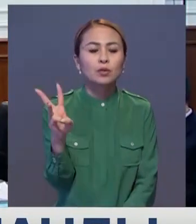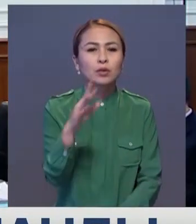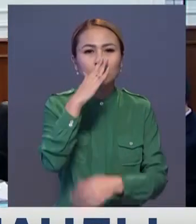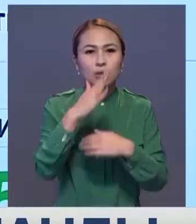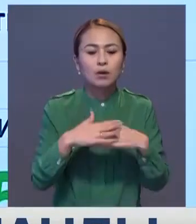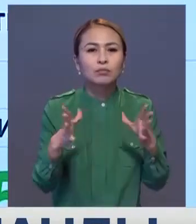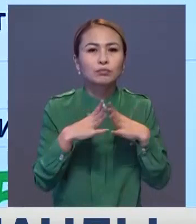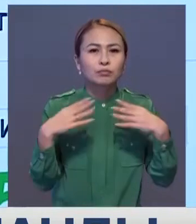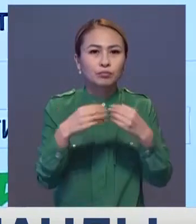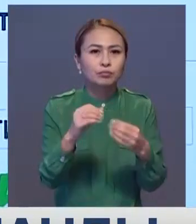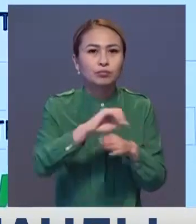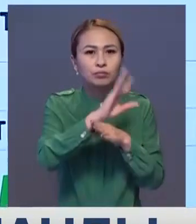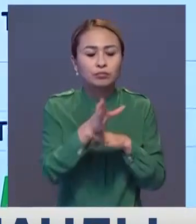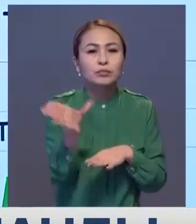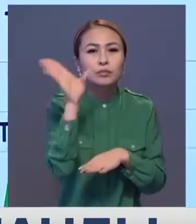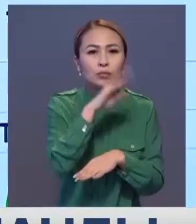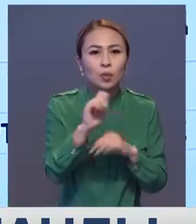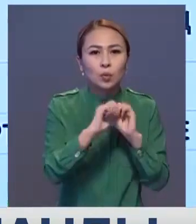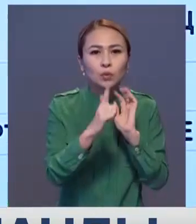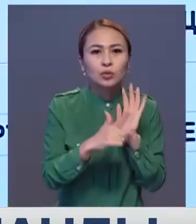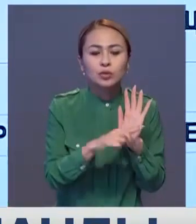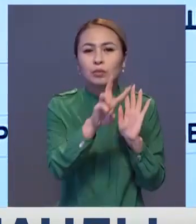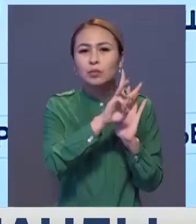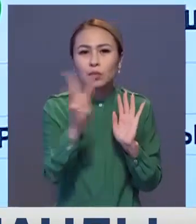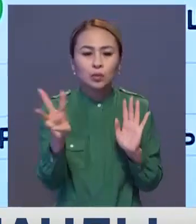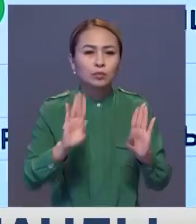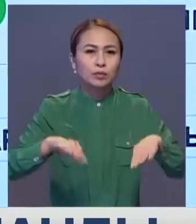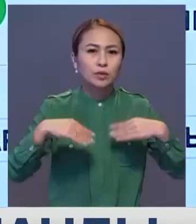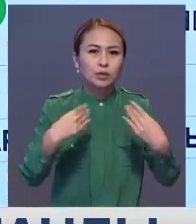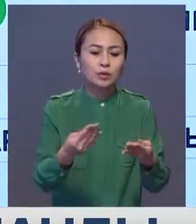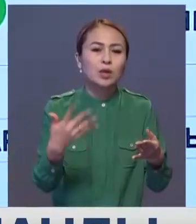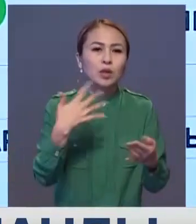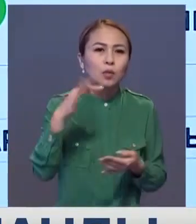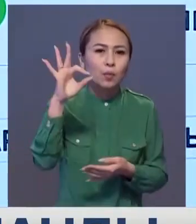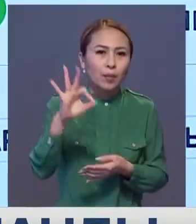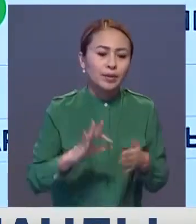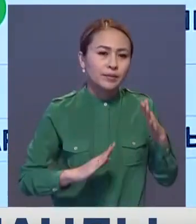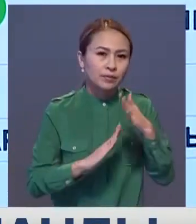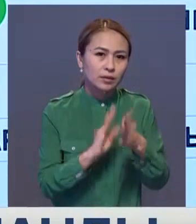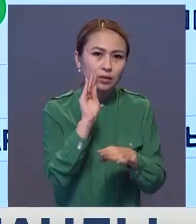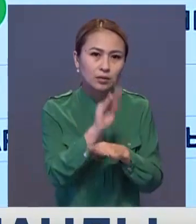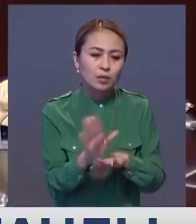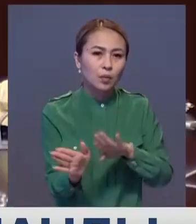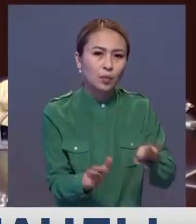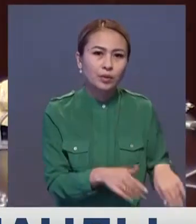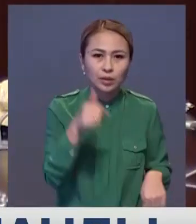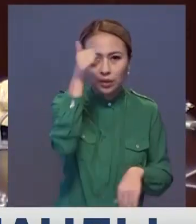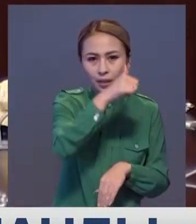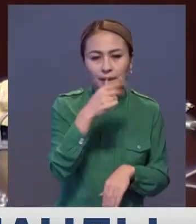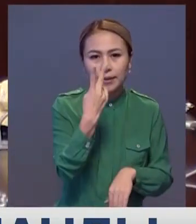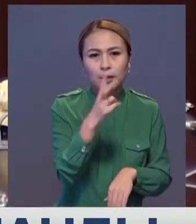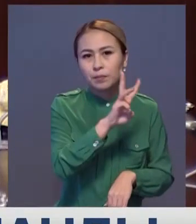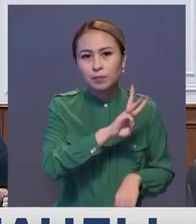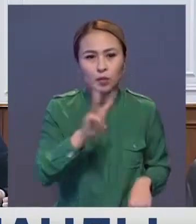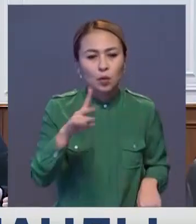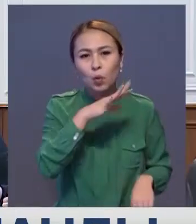ете аламыз. Барлығы осы жылы 17 миллион шаршы метр. Үйді пайдалануға беру жоспарланған бұл өткен жылға қарағанда 2 миллион шаршы